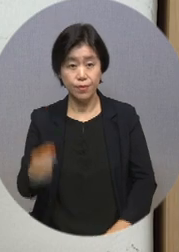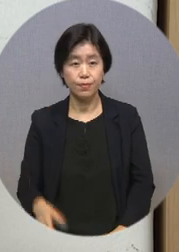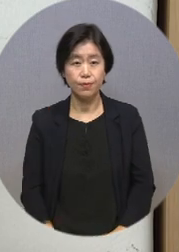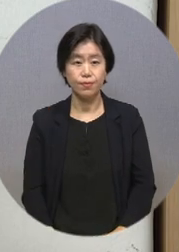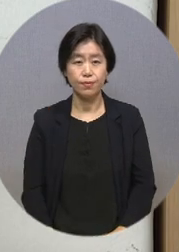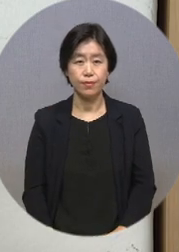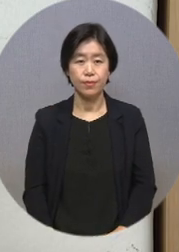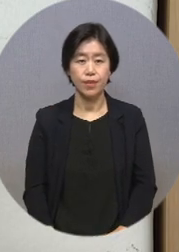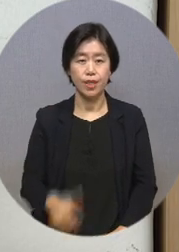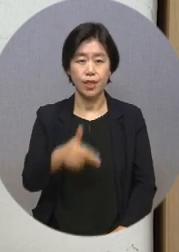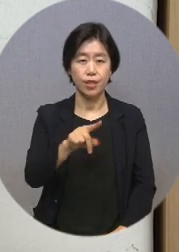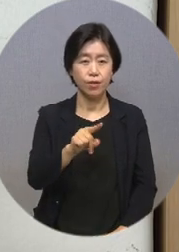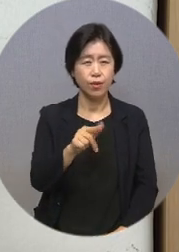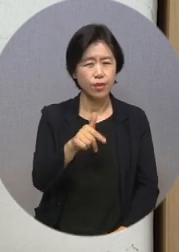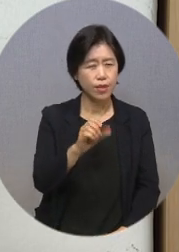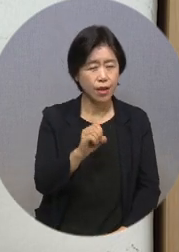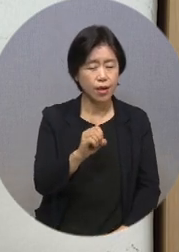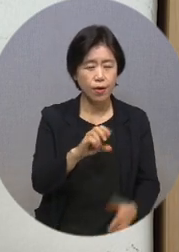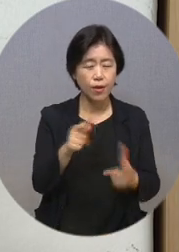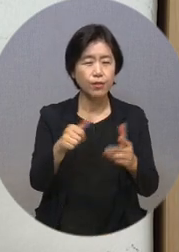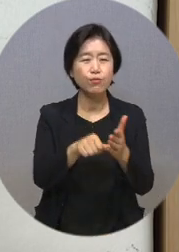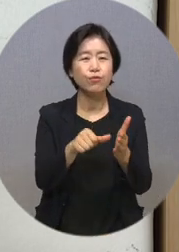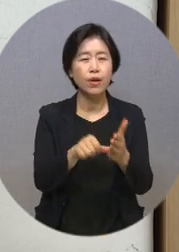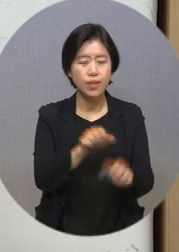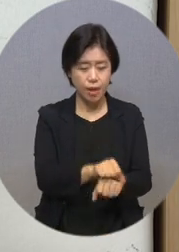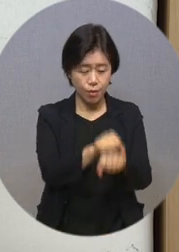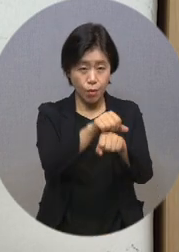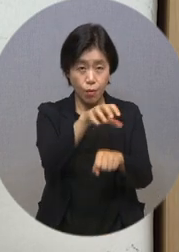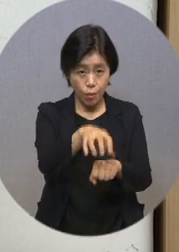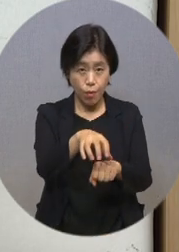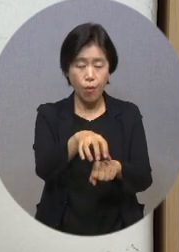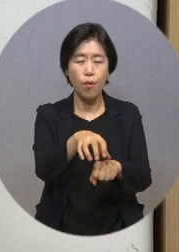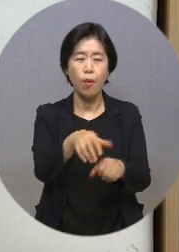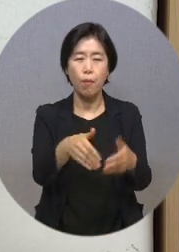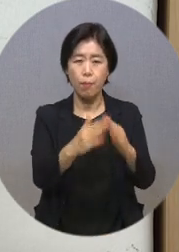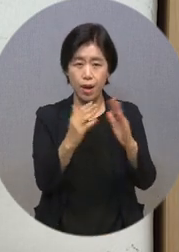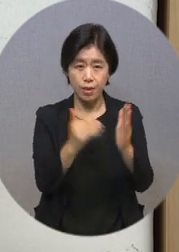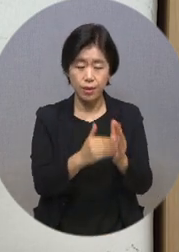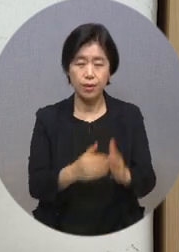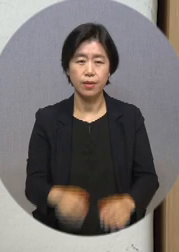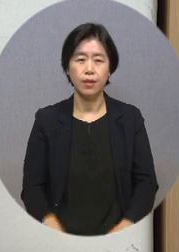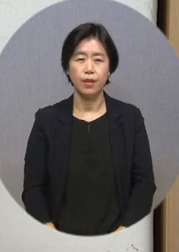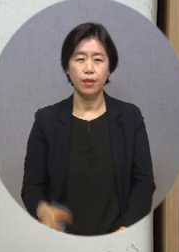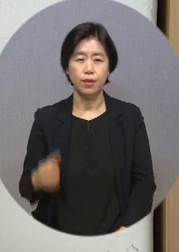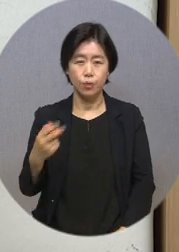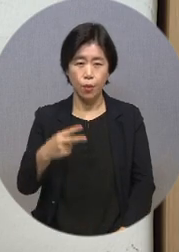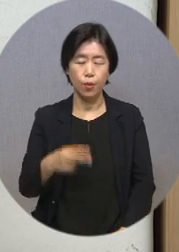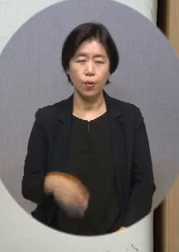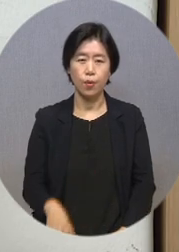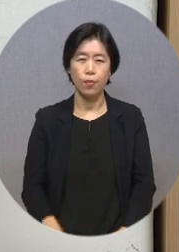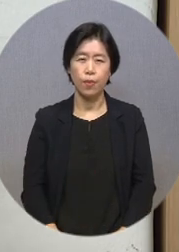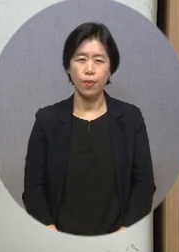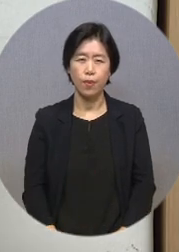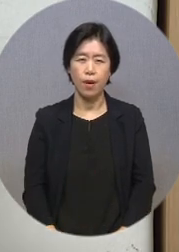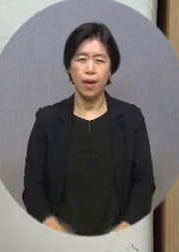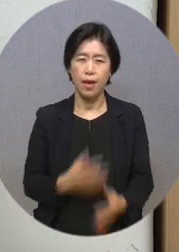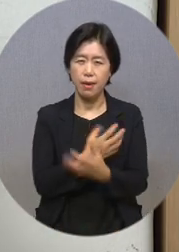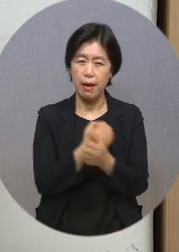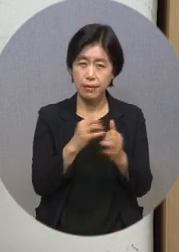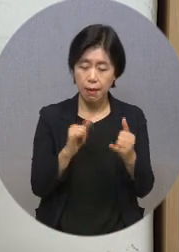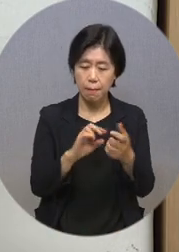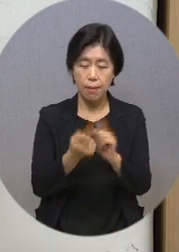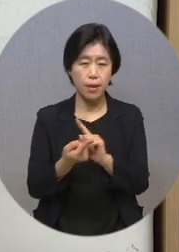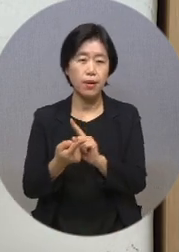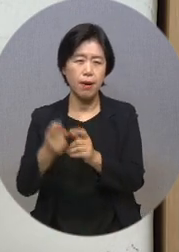설치를 하셨고, 또 협의회 업무용 경수용차 확보하셨고, 또 비정규직이 정규화로 또